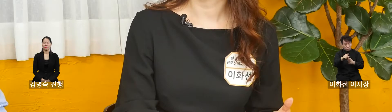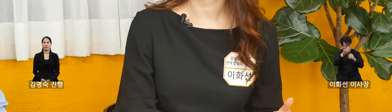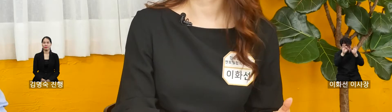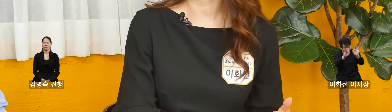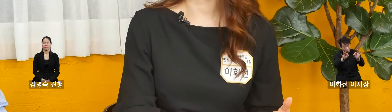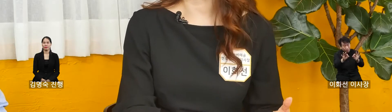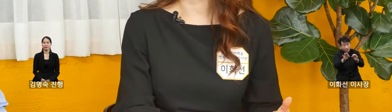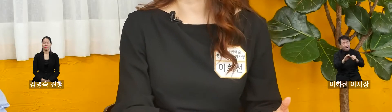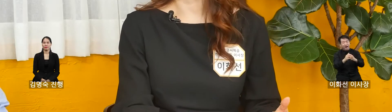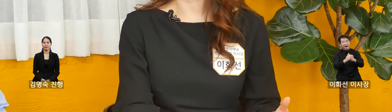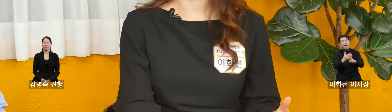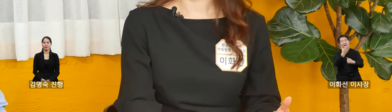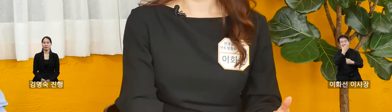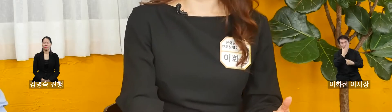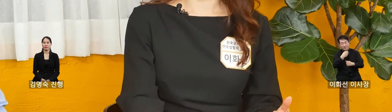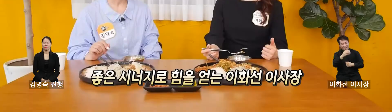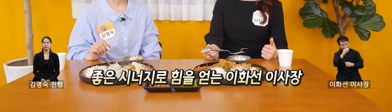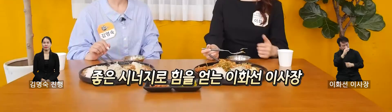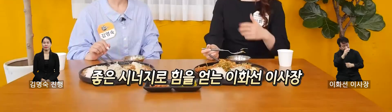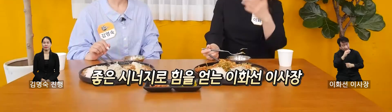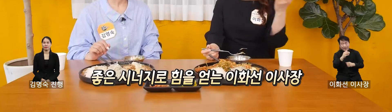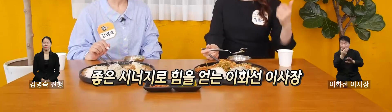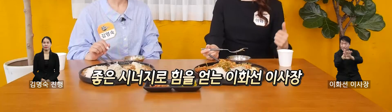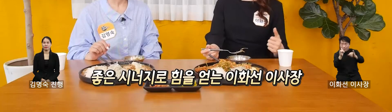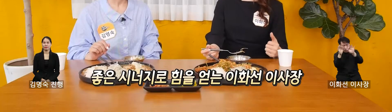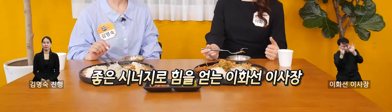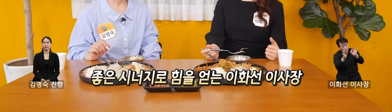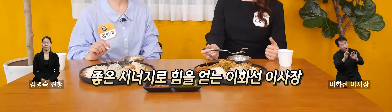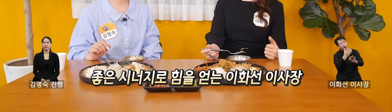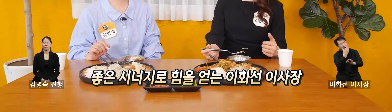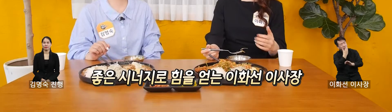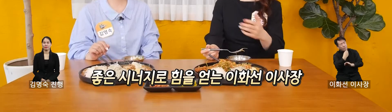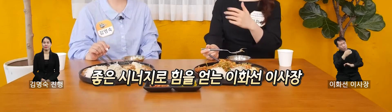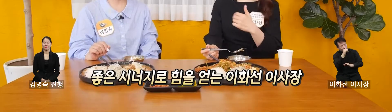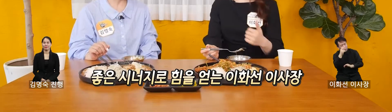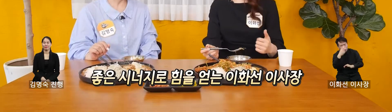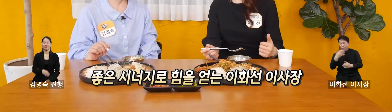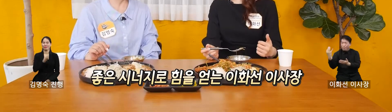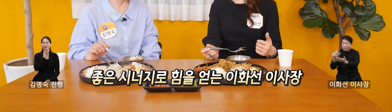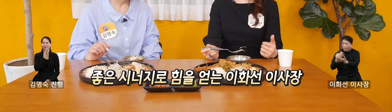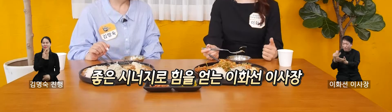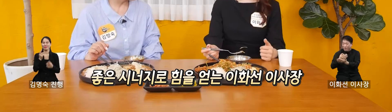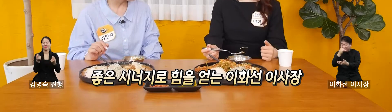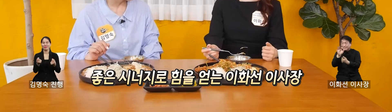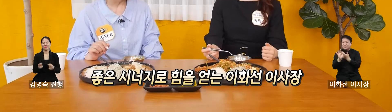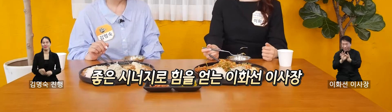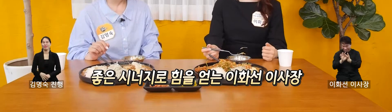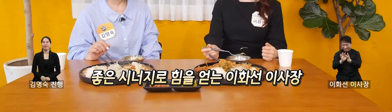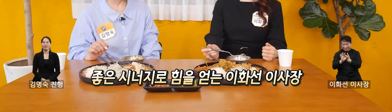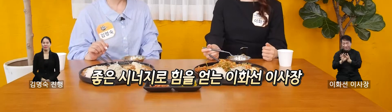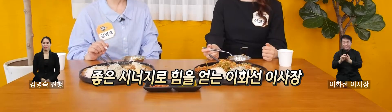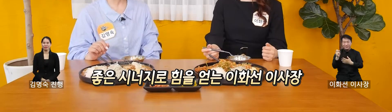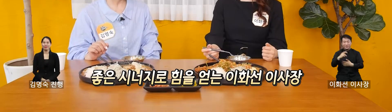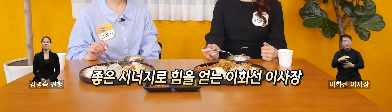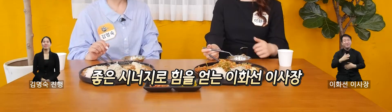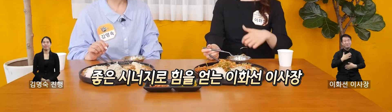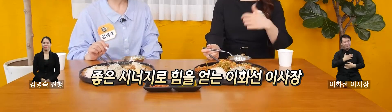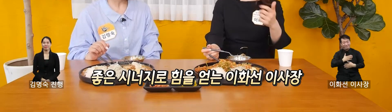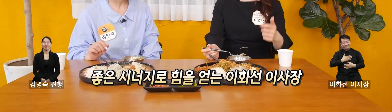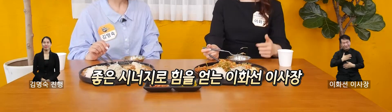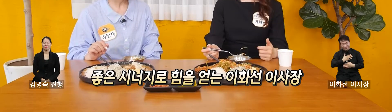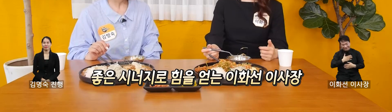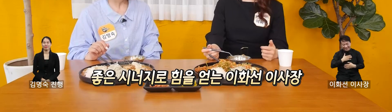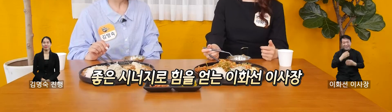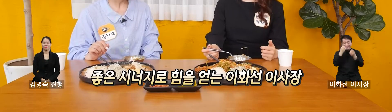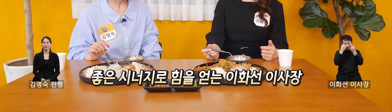또 행복해하고 또 매출이 올라가고 뭐 이런 거를 보면 흐뭇해서 또